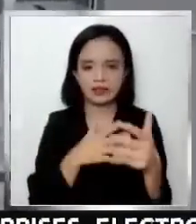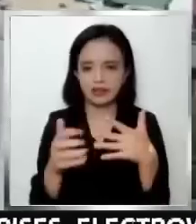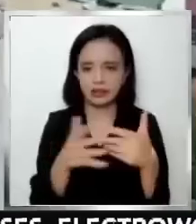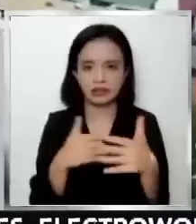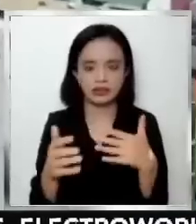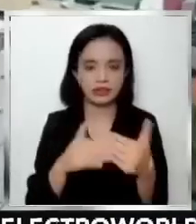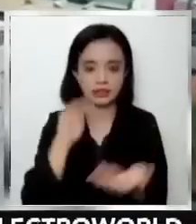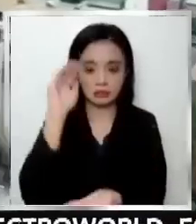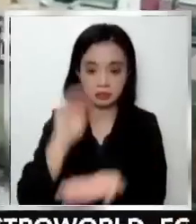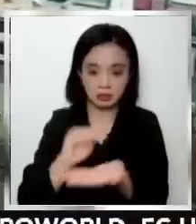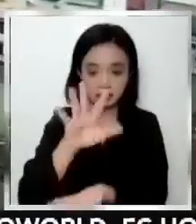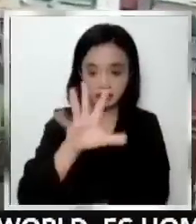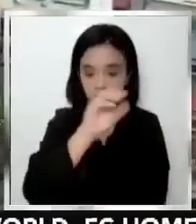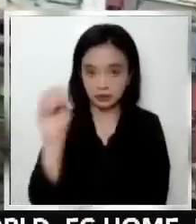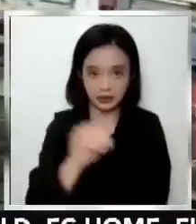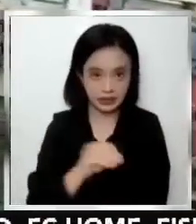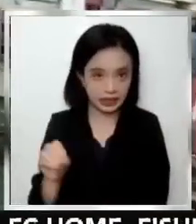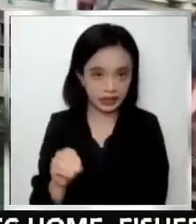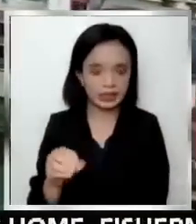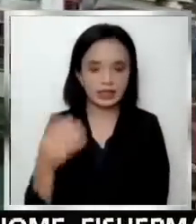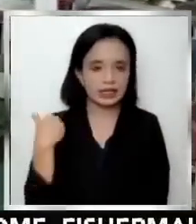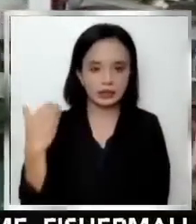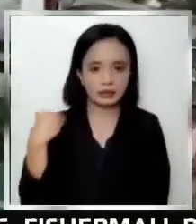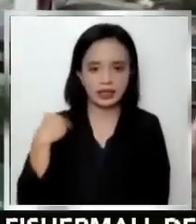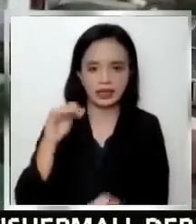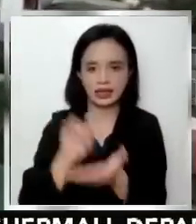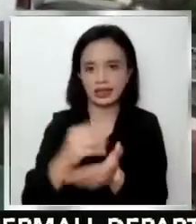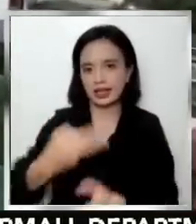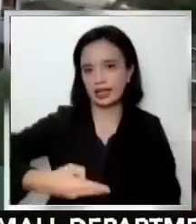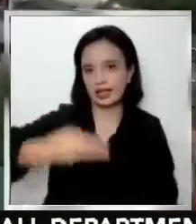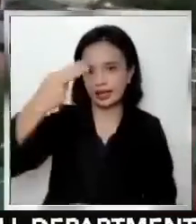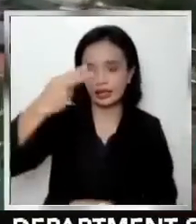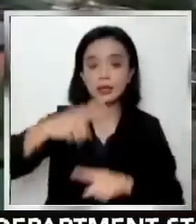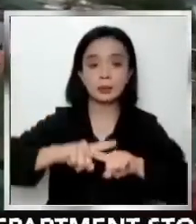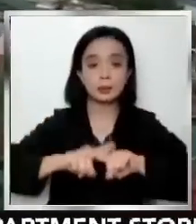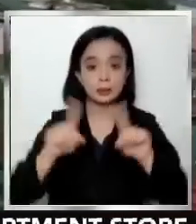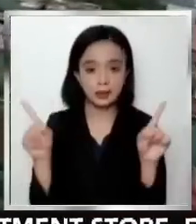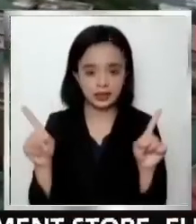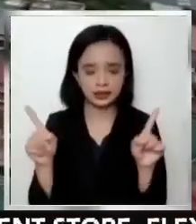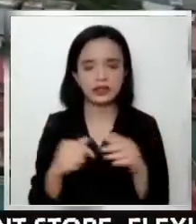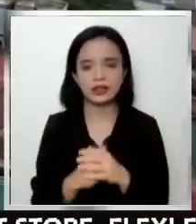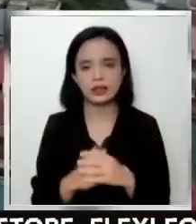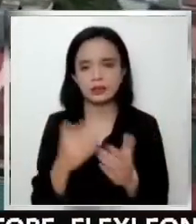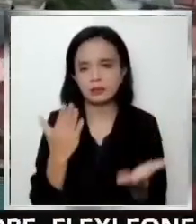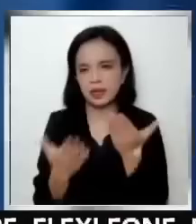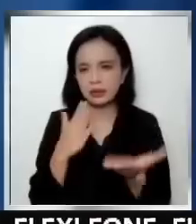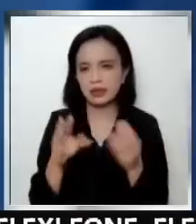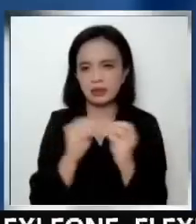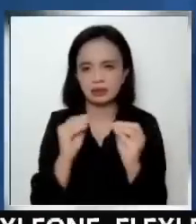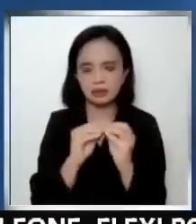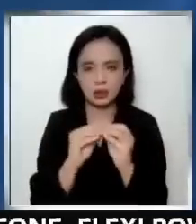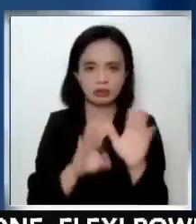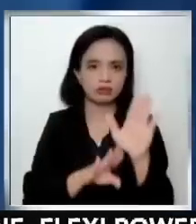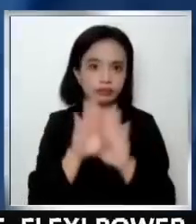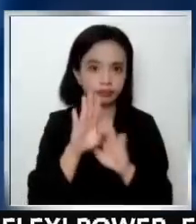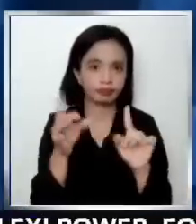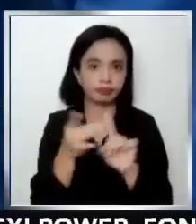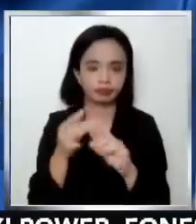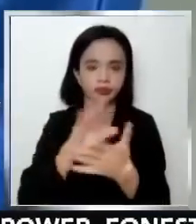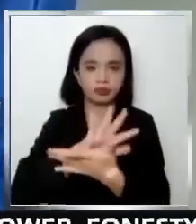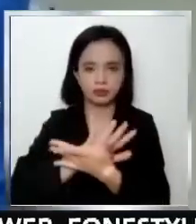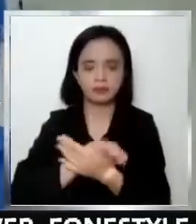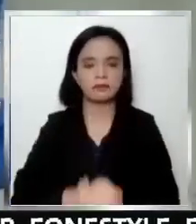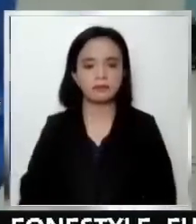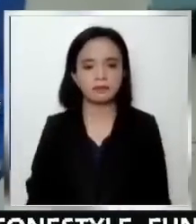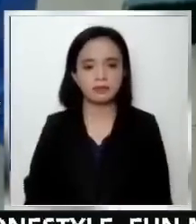siya consider ganun kataas. Pero yun nga, syempre may concern tayo, baka tumaas pa yung positivity rate. Bahagya rin daw umakyat